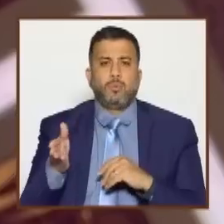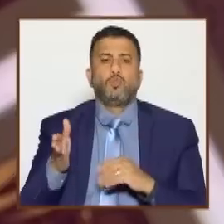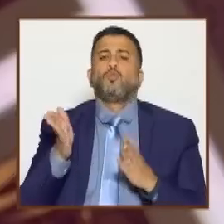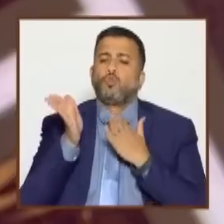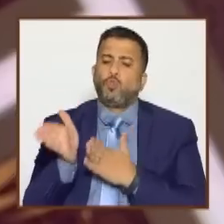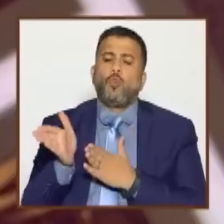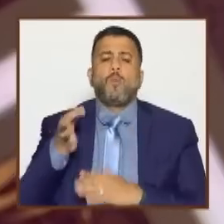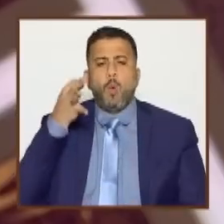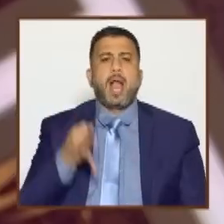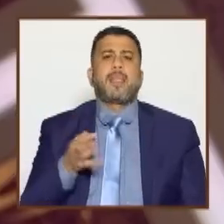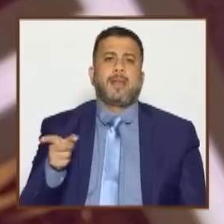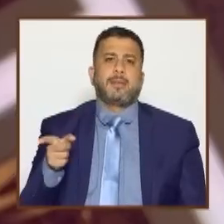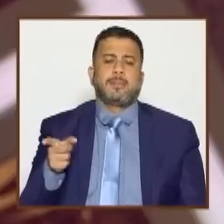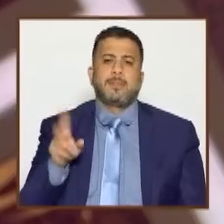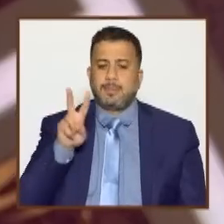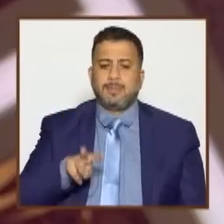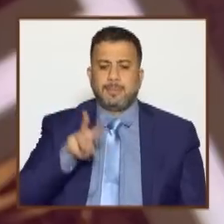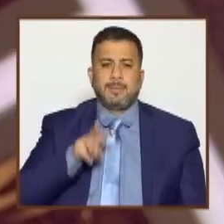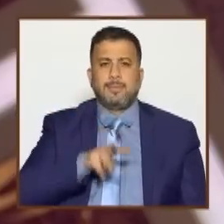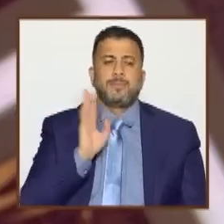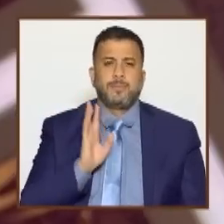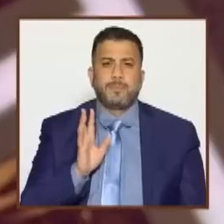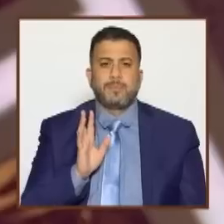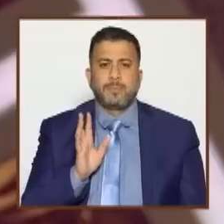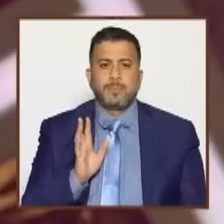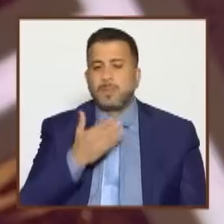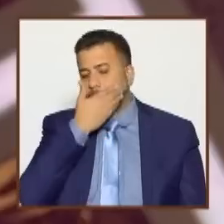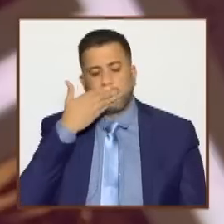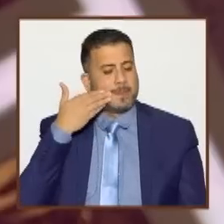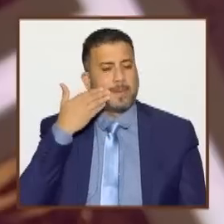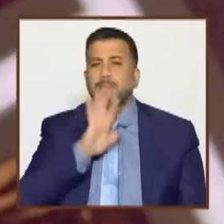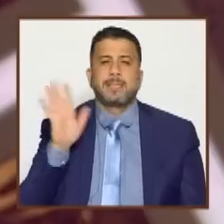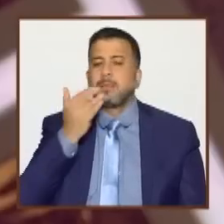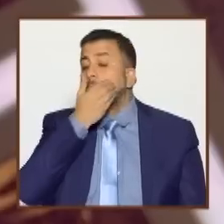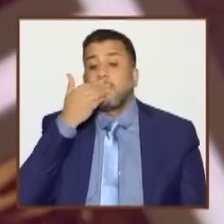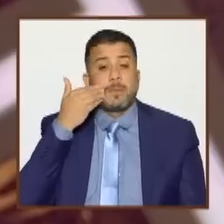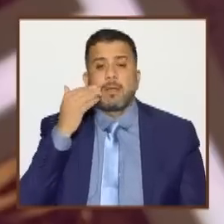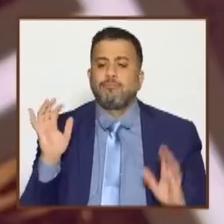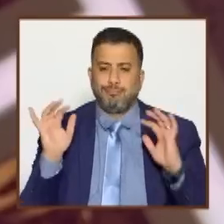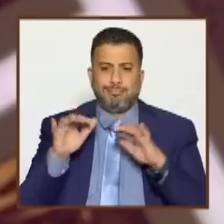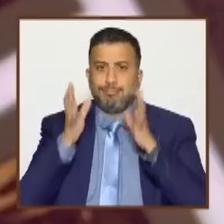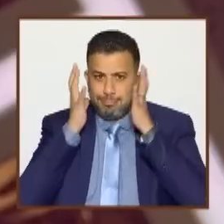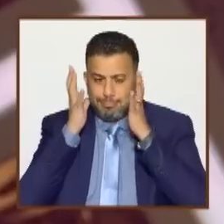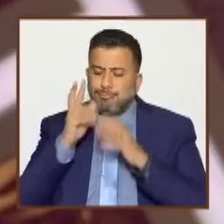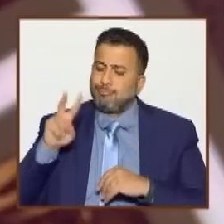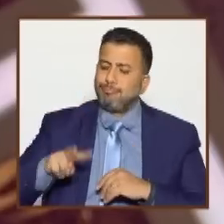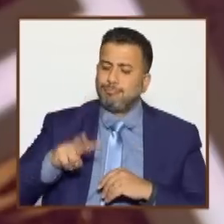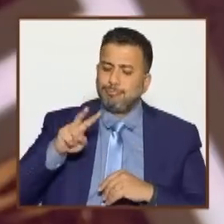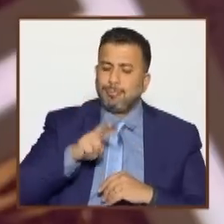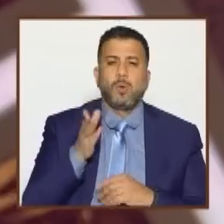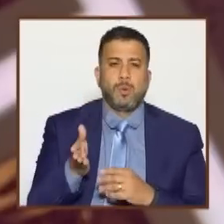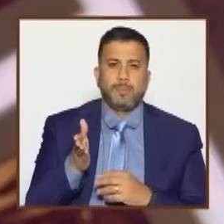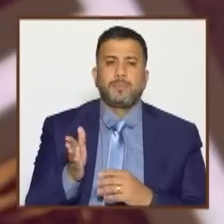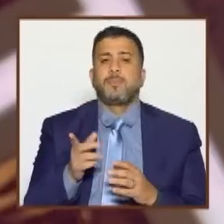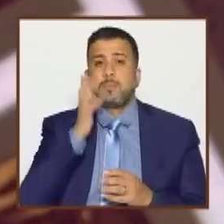لغير سبب يقولون نصلي التراويح، هذه في رمضان فقط، هذه في رمضان فقط. الأمر الثاني بالنسبة